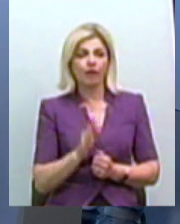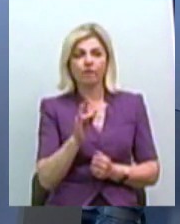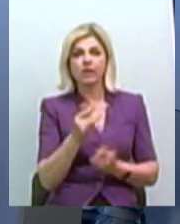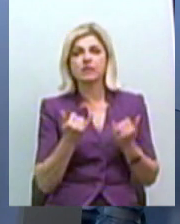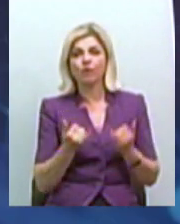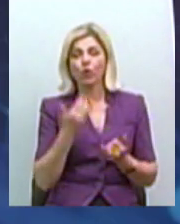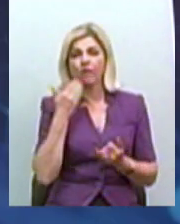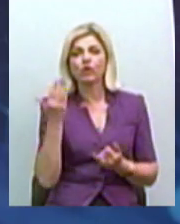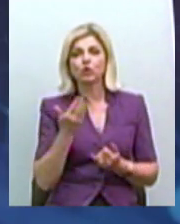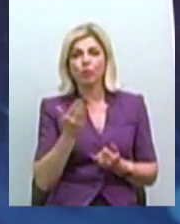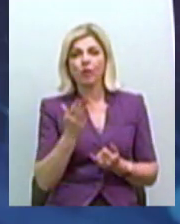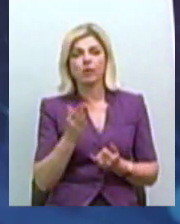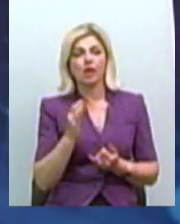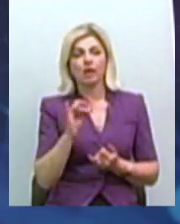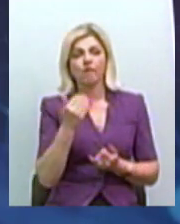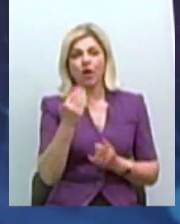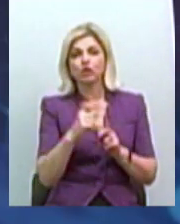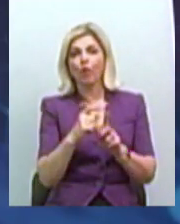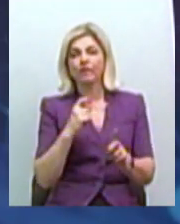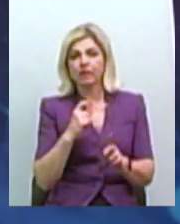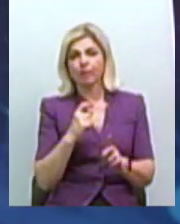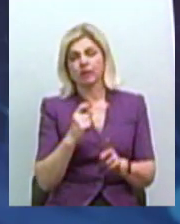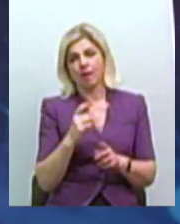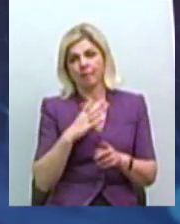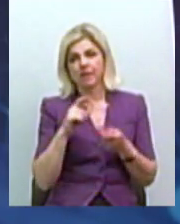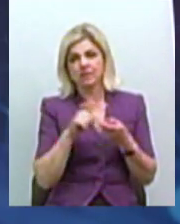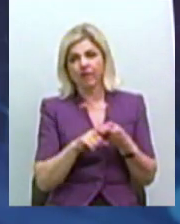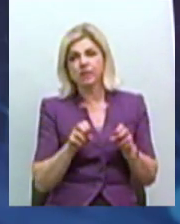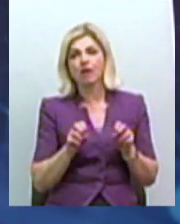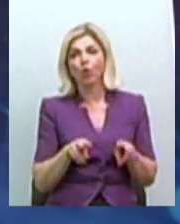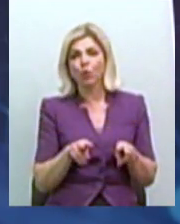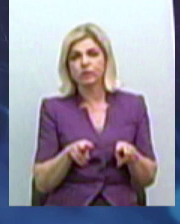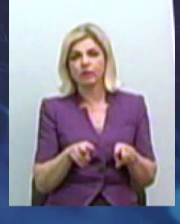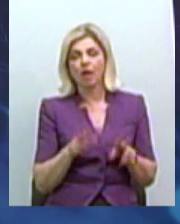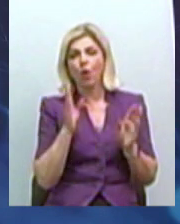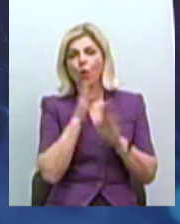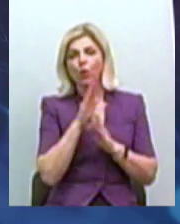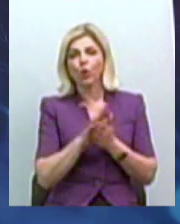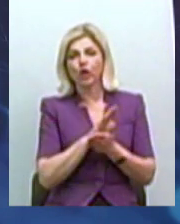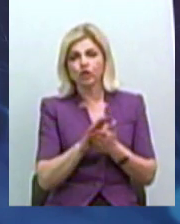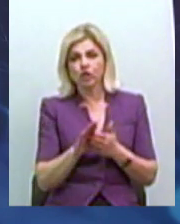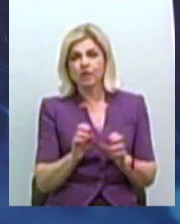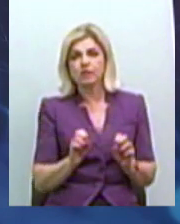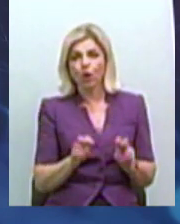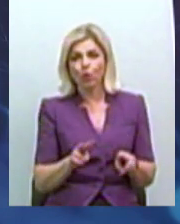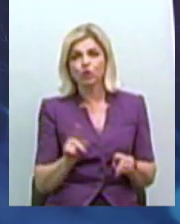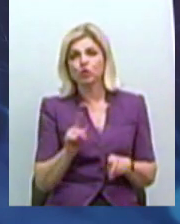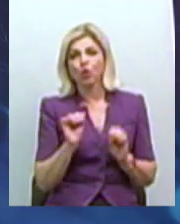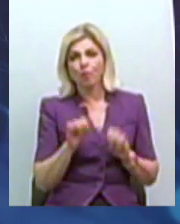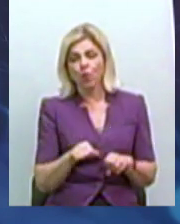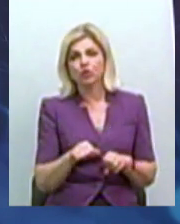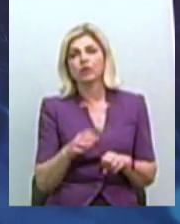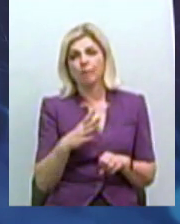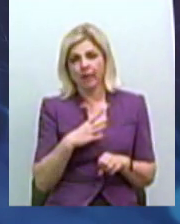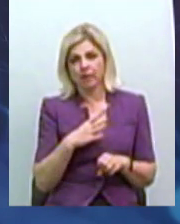доповідями. Ваша доповідь, Володимире, стосувалася загроз, екологічних загроз, які можуть спіткати наш